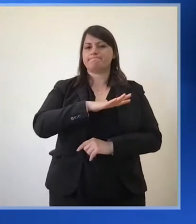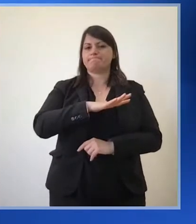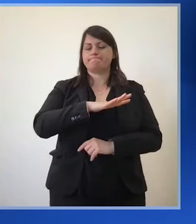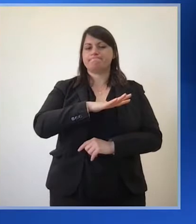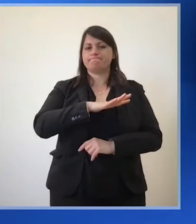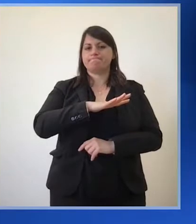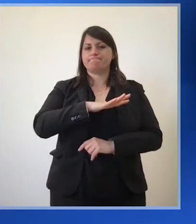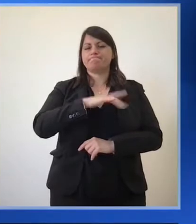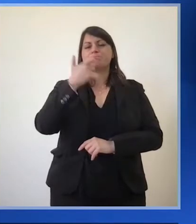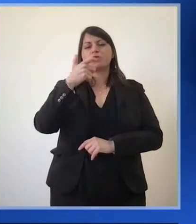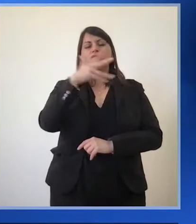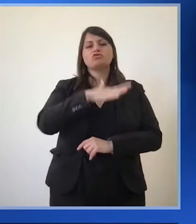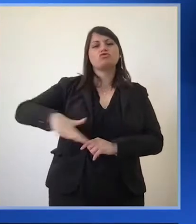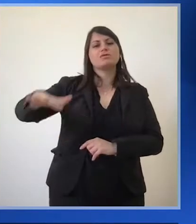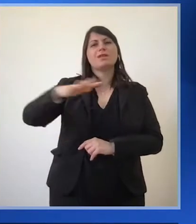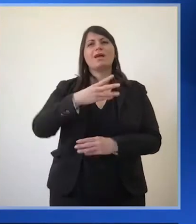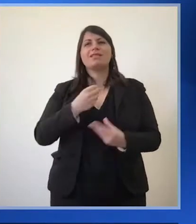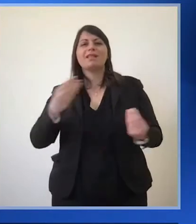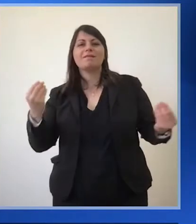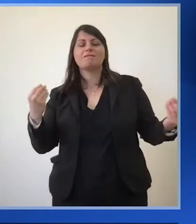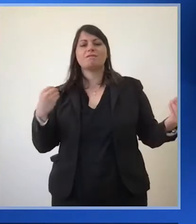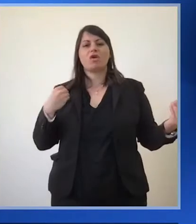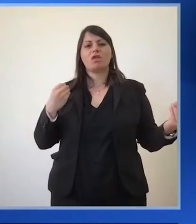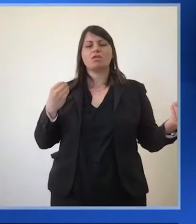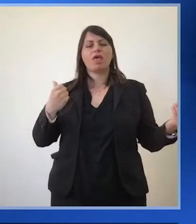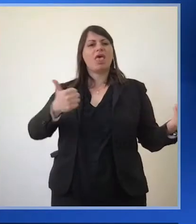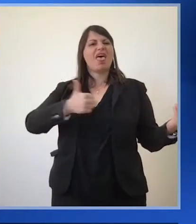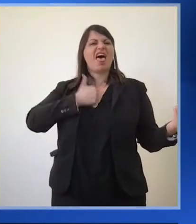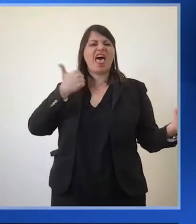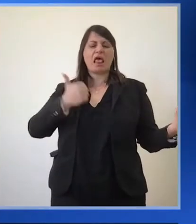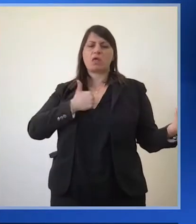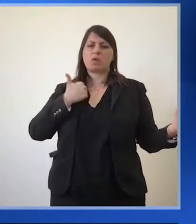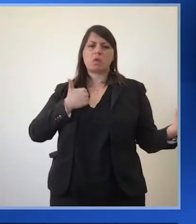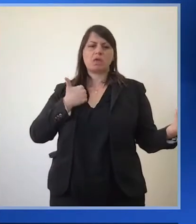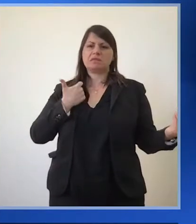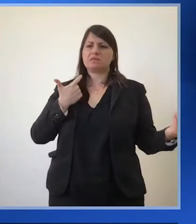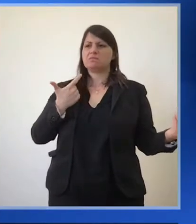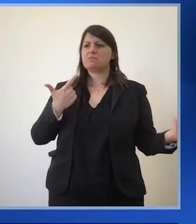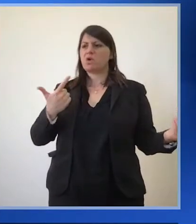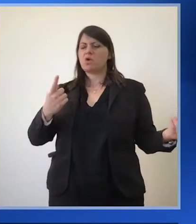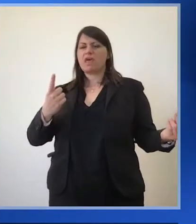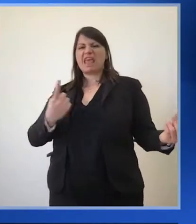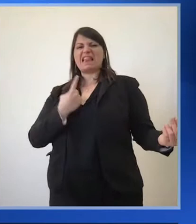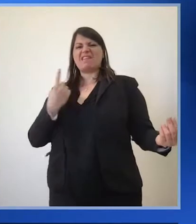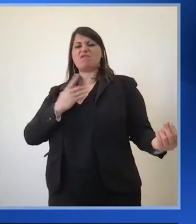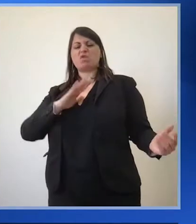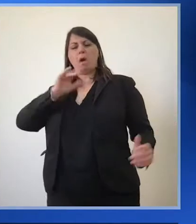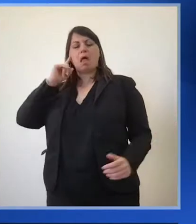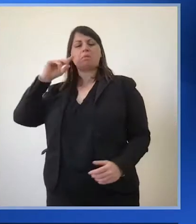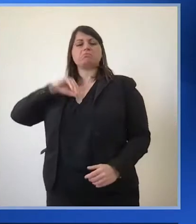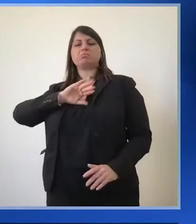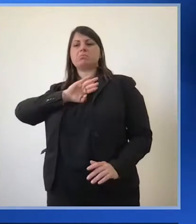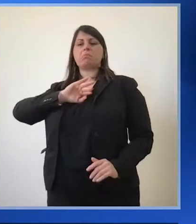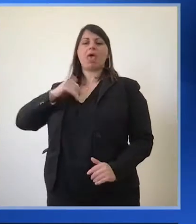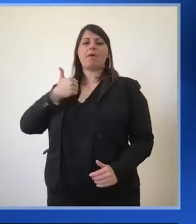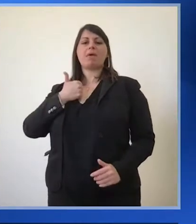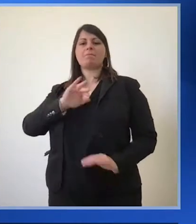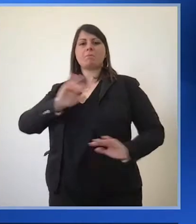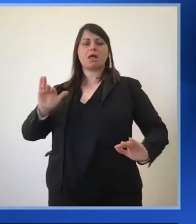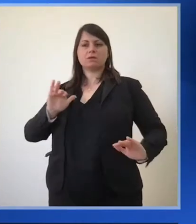talvolta degradate da tanto egoismo e individualismo, e contribuiscano a